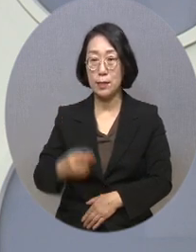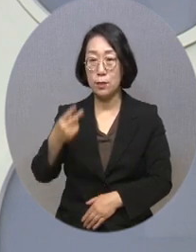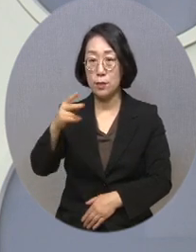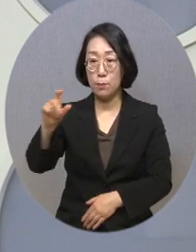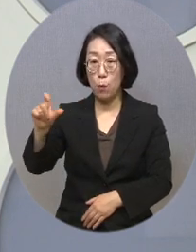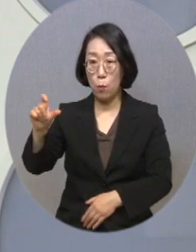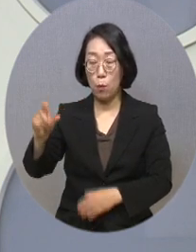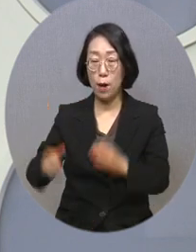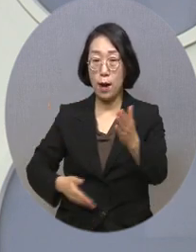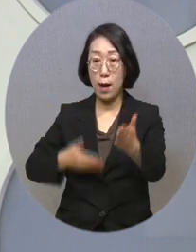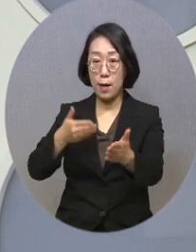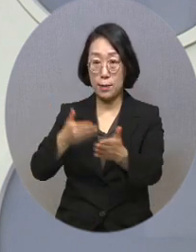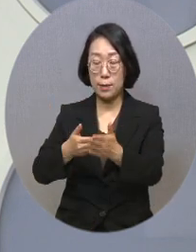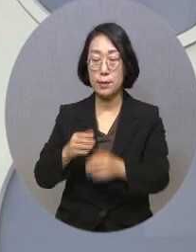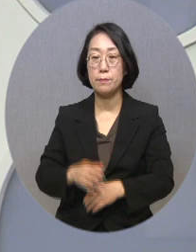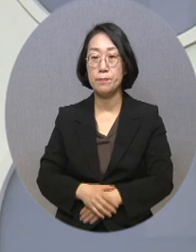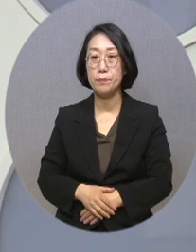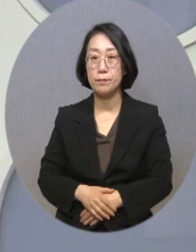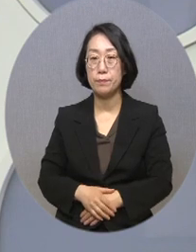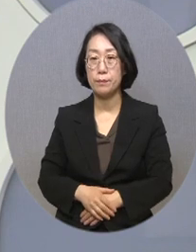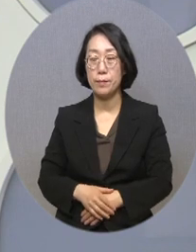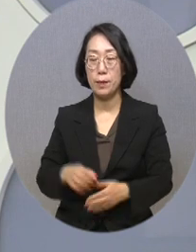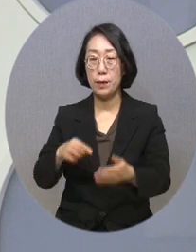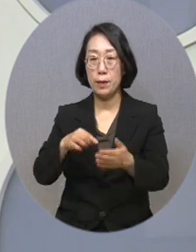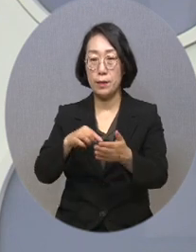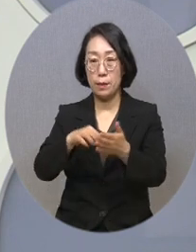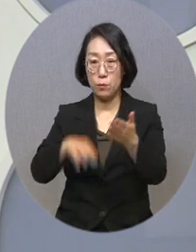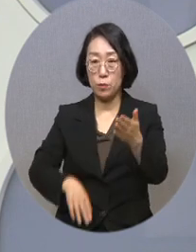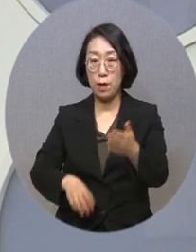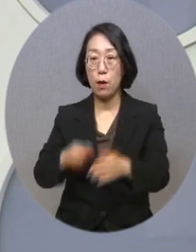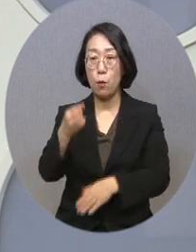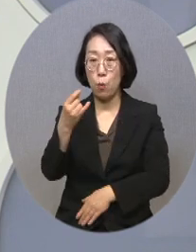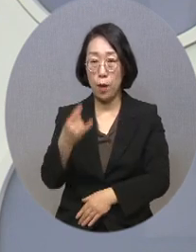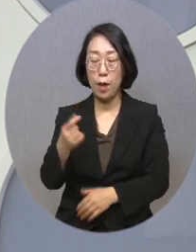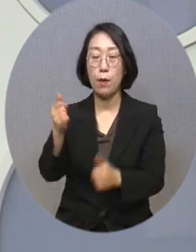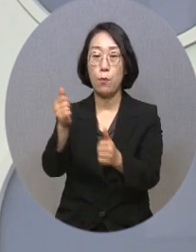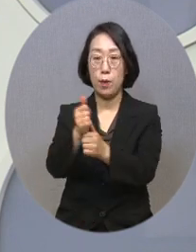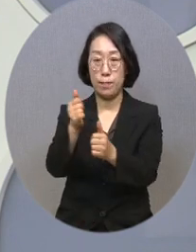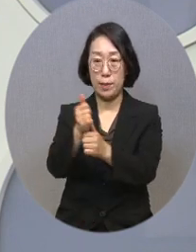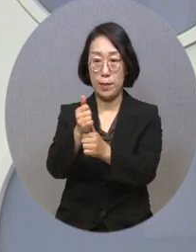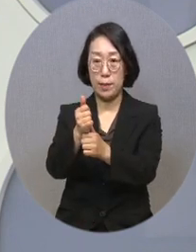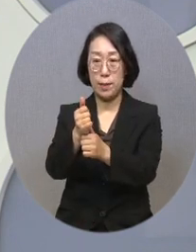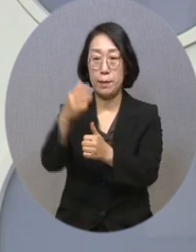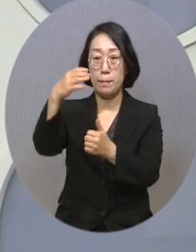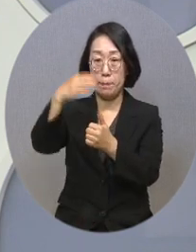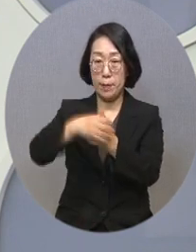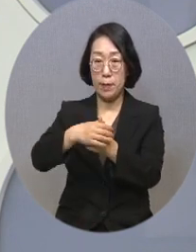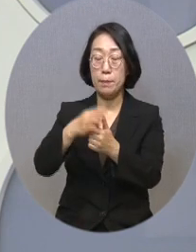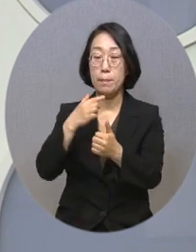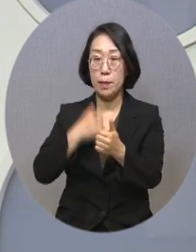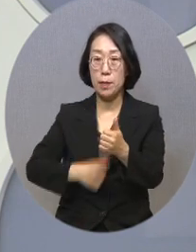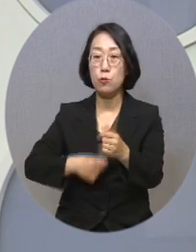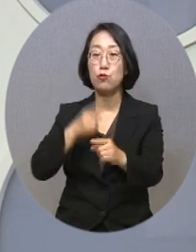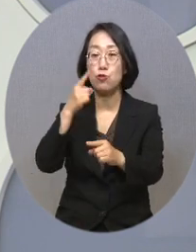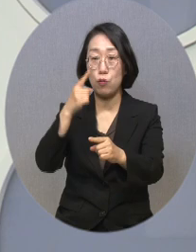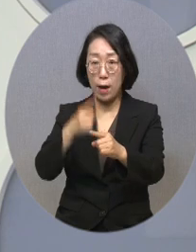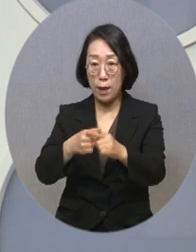2015년까지 이제 임기인 세무사회 런닝메이트 부회장을 했는데 그